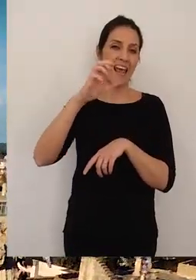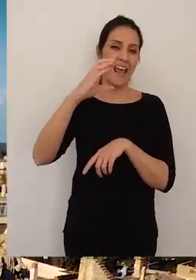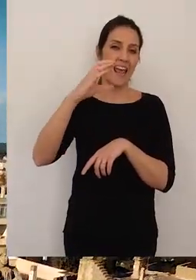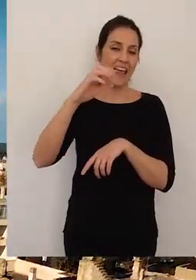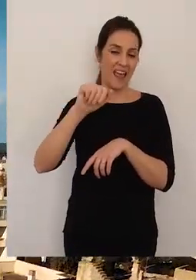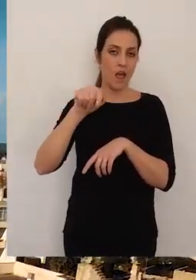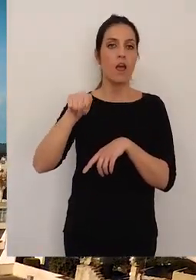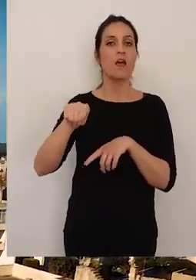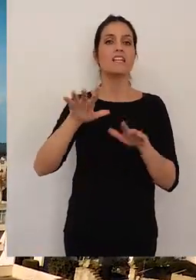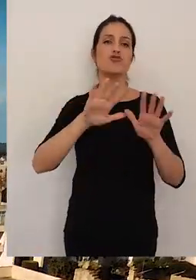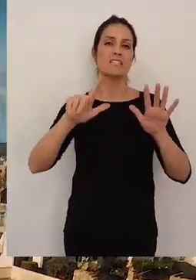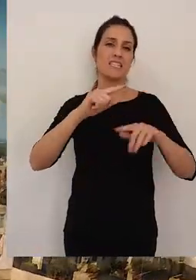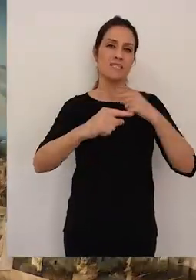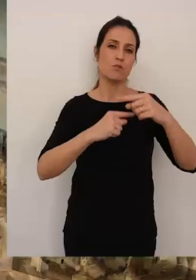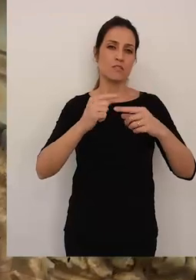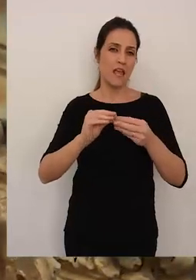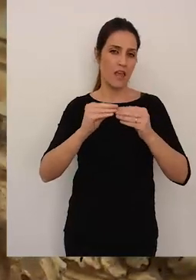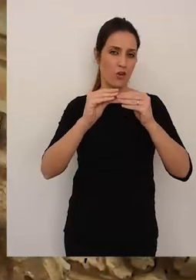secolo.